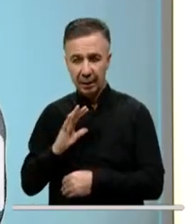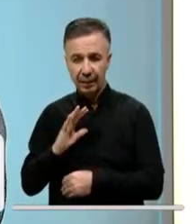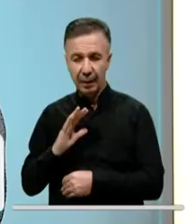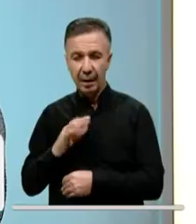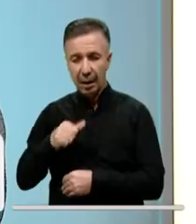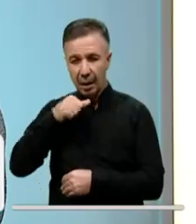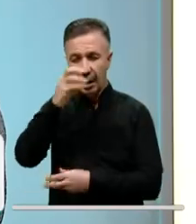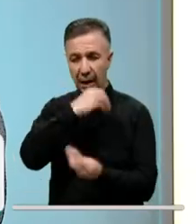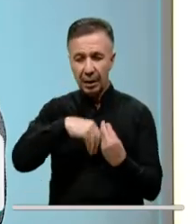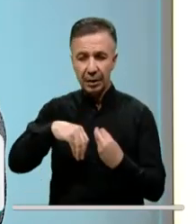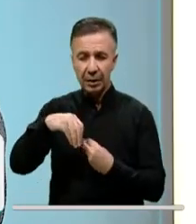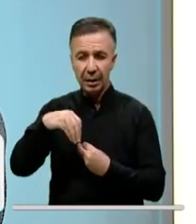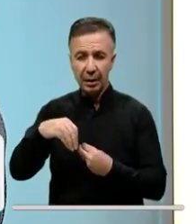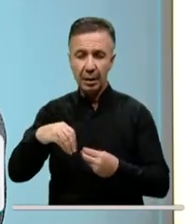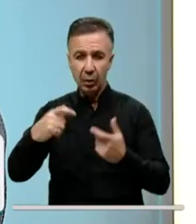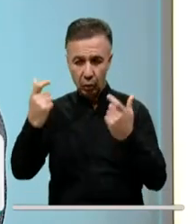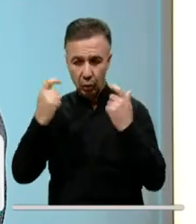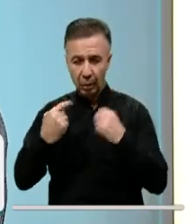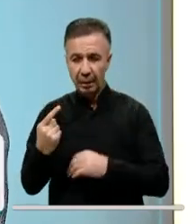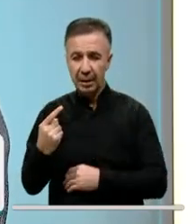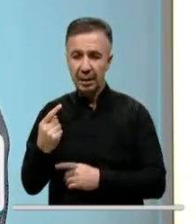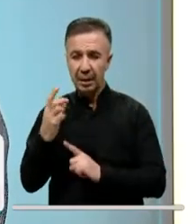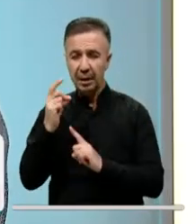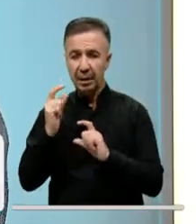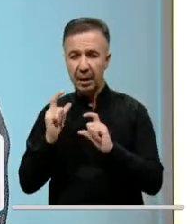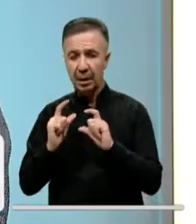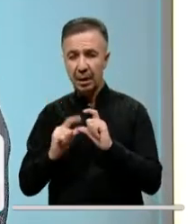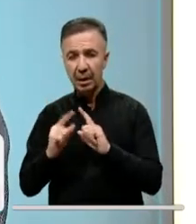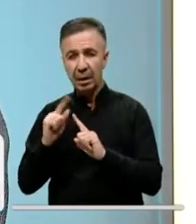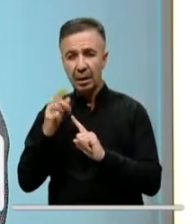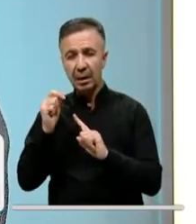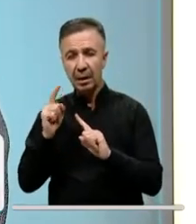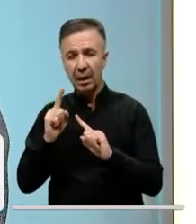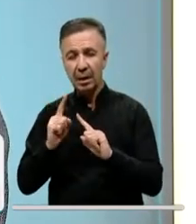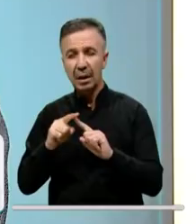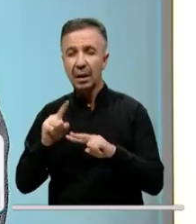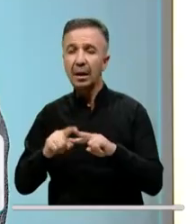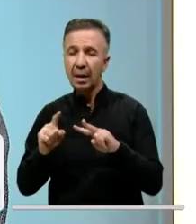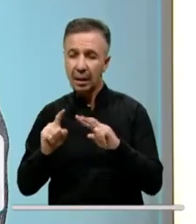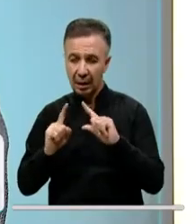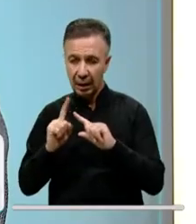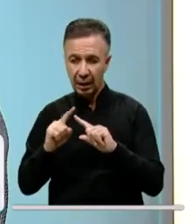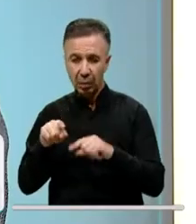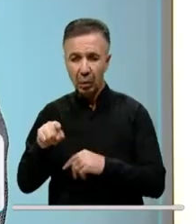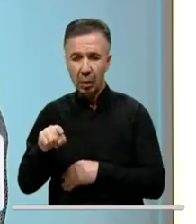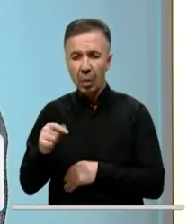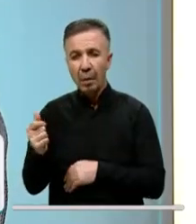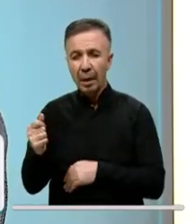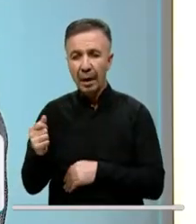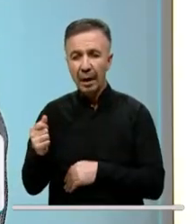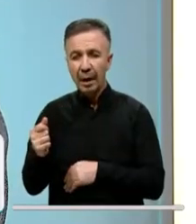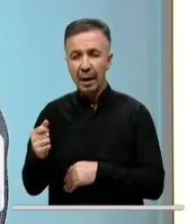yükümlülük şartlarından birisi malumunuz istitaat. Bu paraya malik olduktan sonra hacca